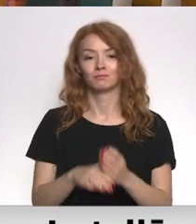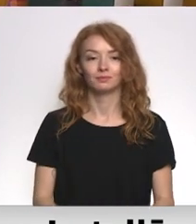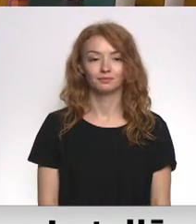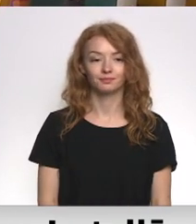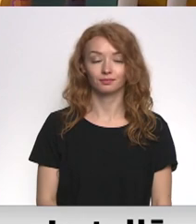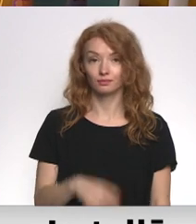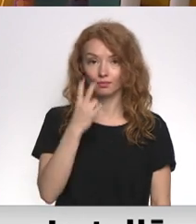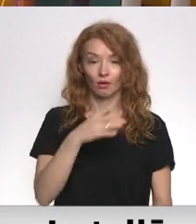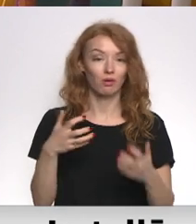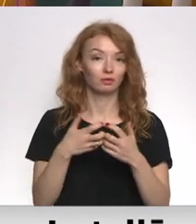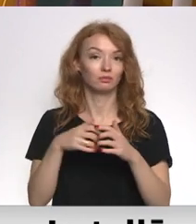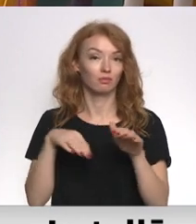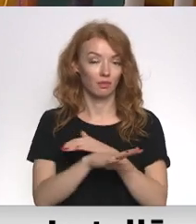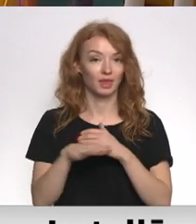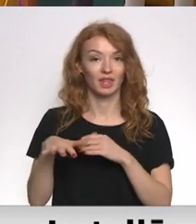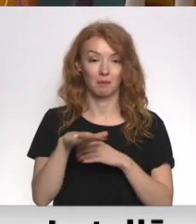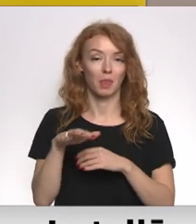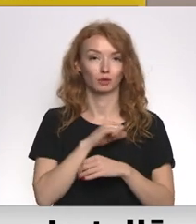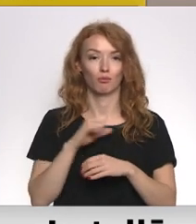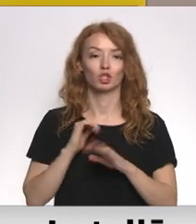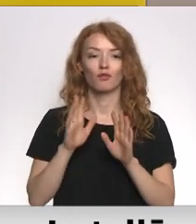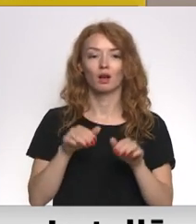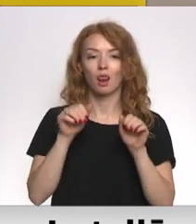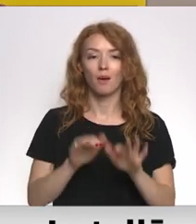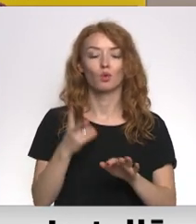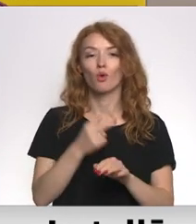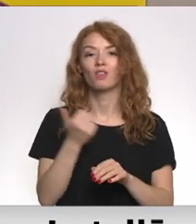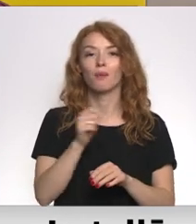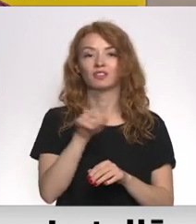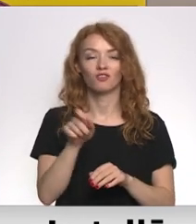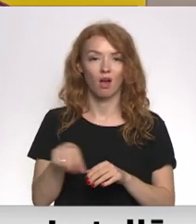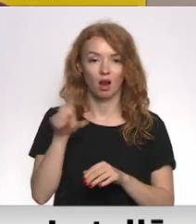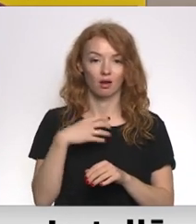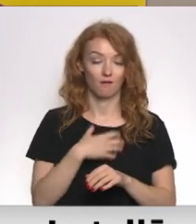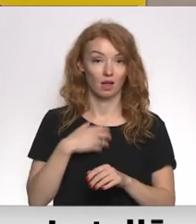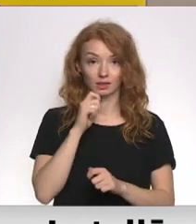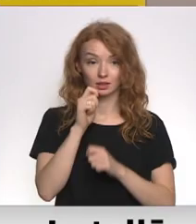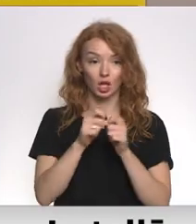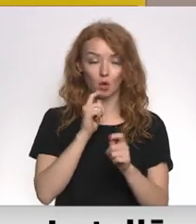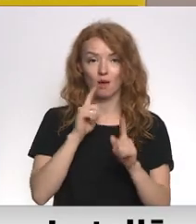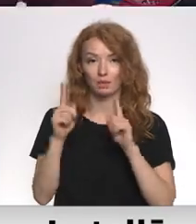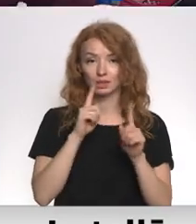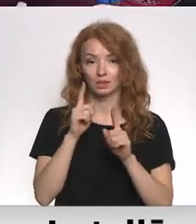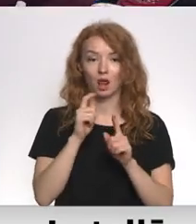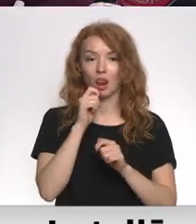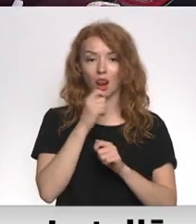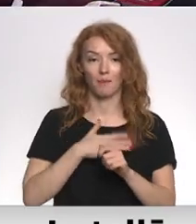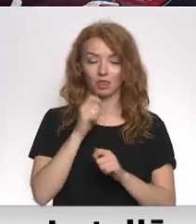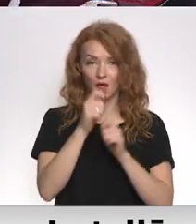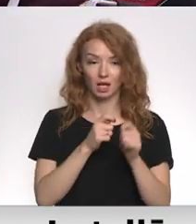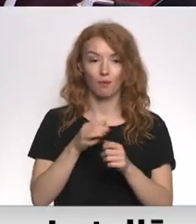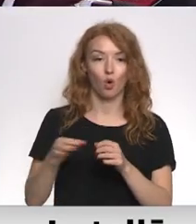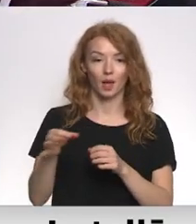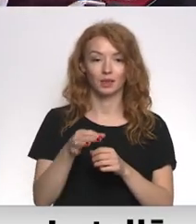No kara bēgošās ģimenes pašas varēs izlemt, ko tām visvairāk vajag. Ziedojumus administrēs labdarības organizācijas, kas